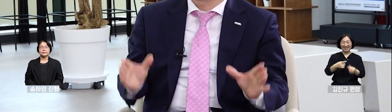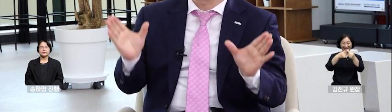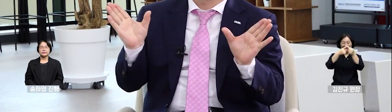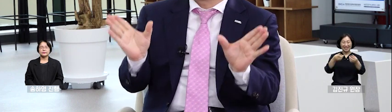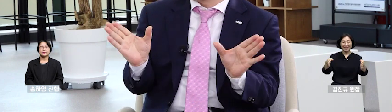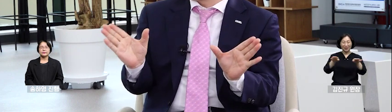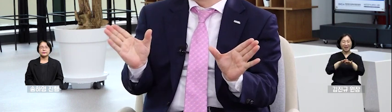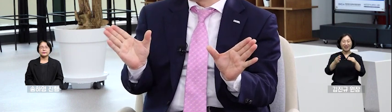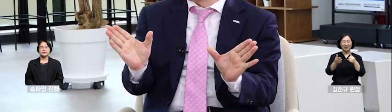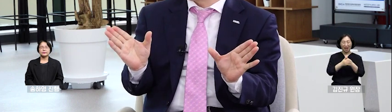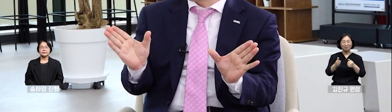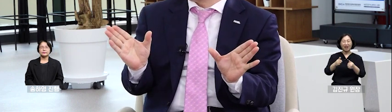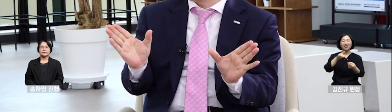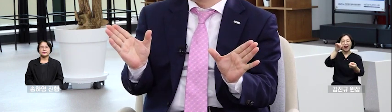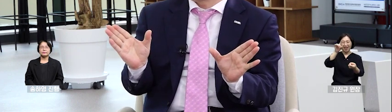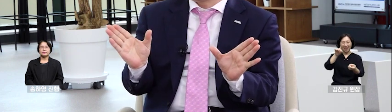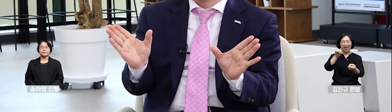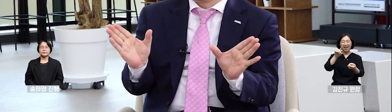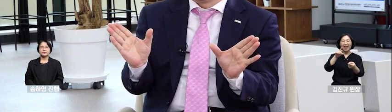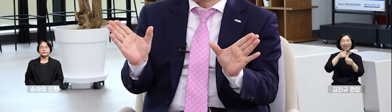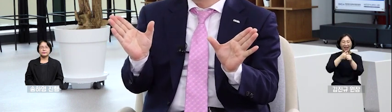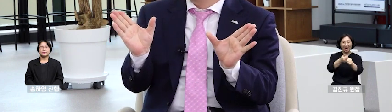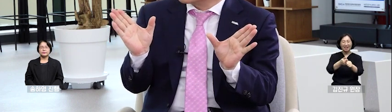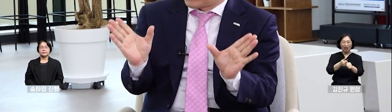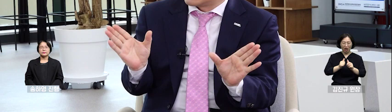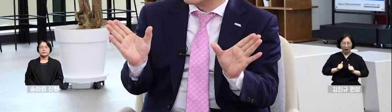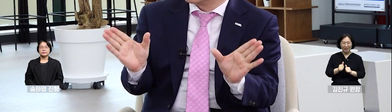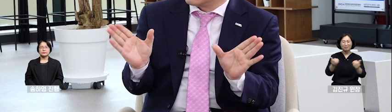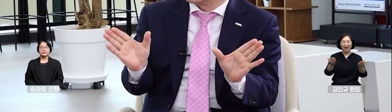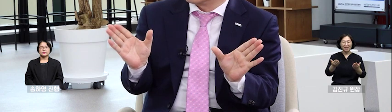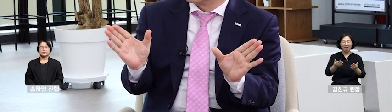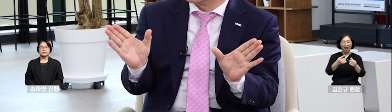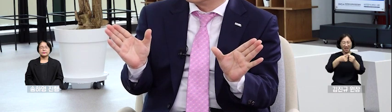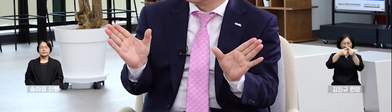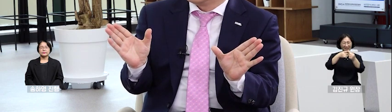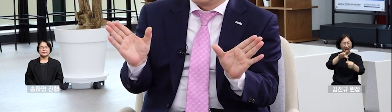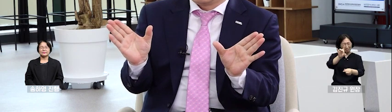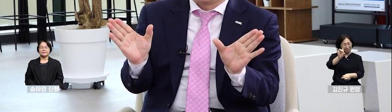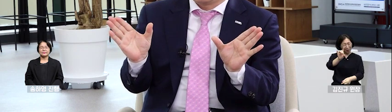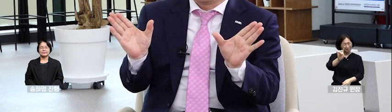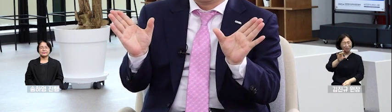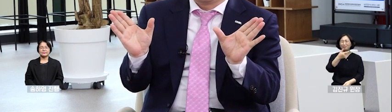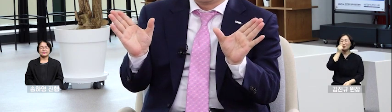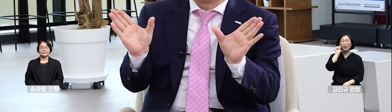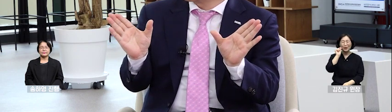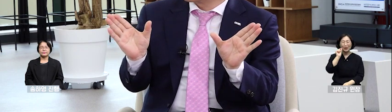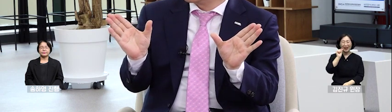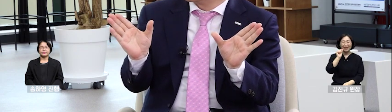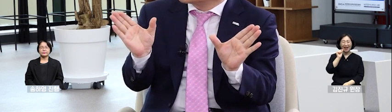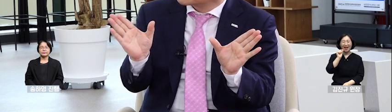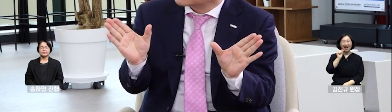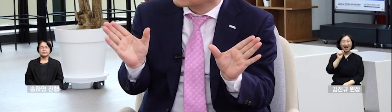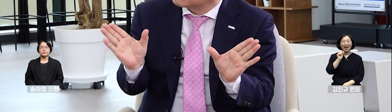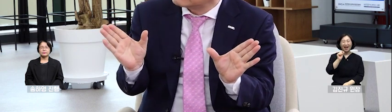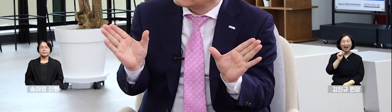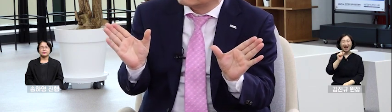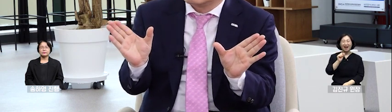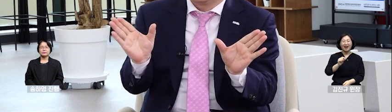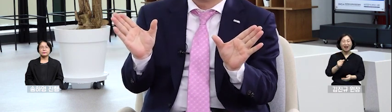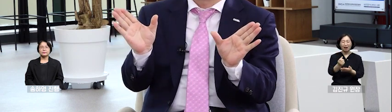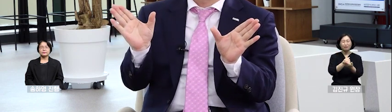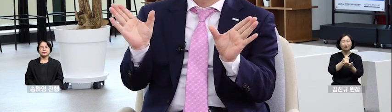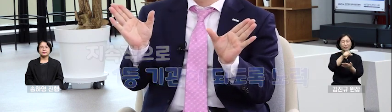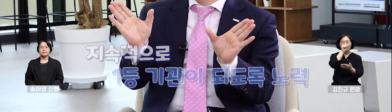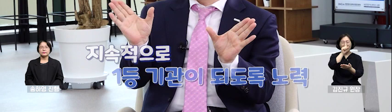격 에 맞춰서 일하자 그리고 한 번 갔고 안된다 입에 에 한번 1등 했으면 우리 주어졌다 그러니